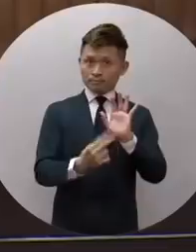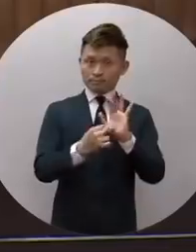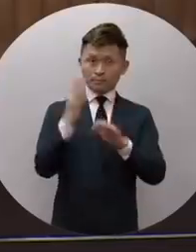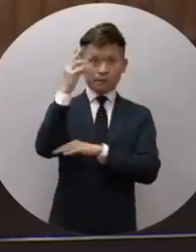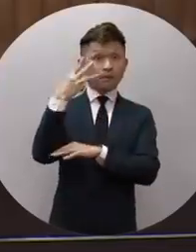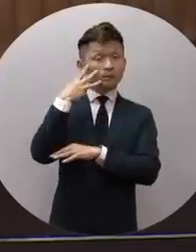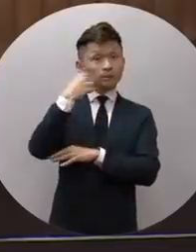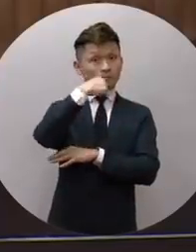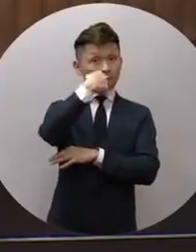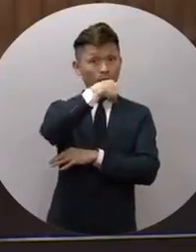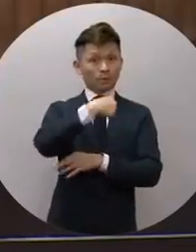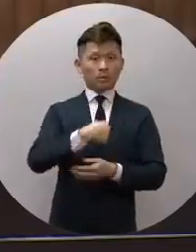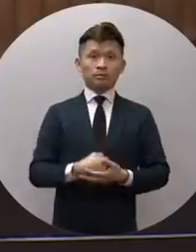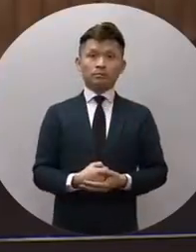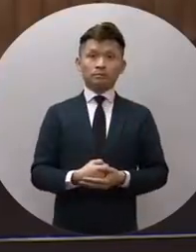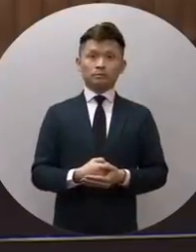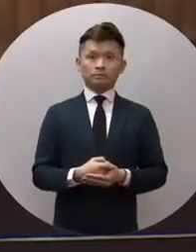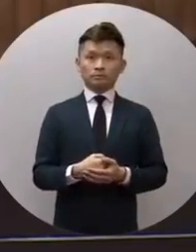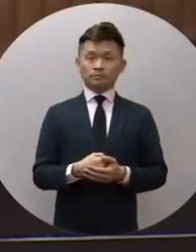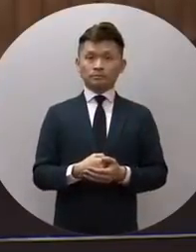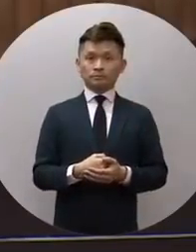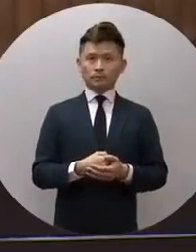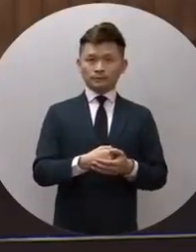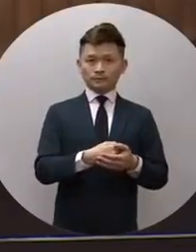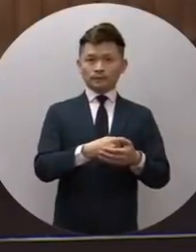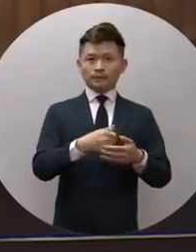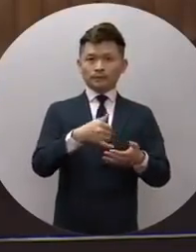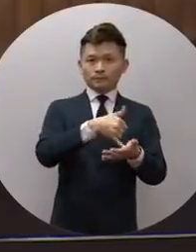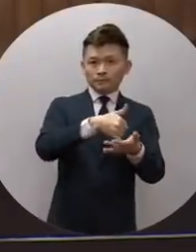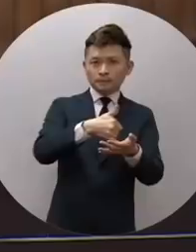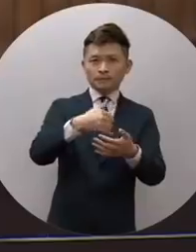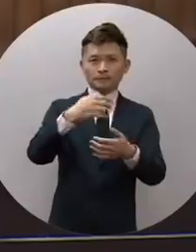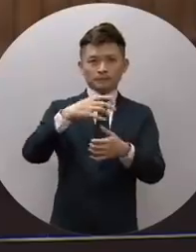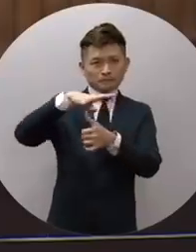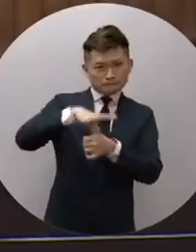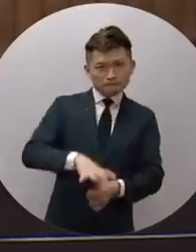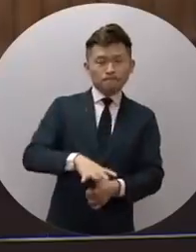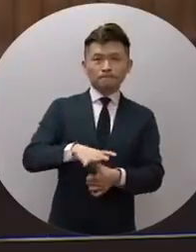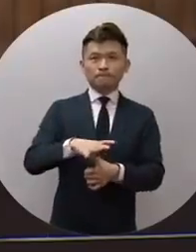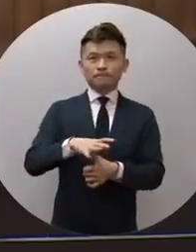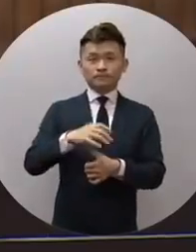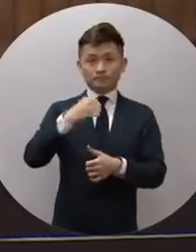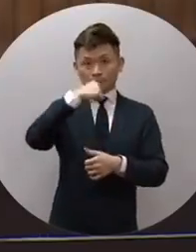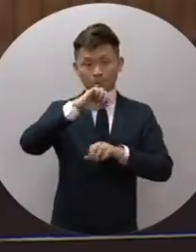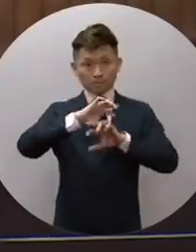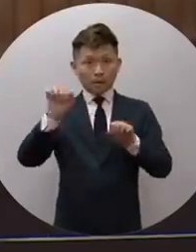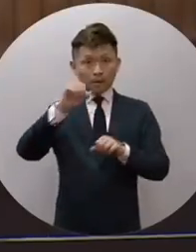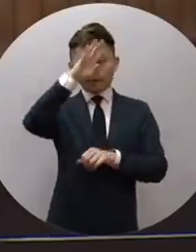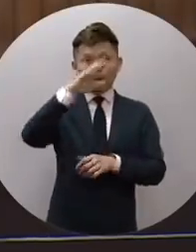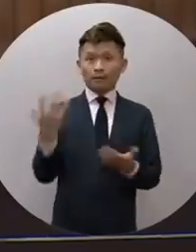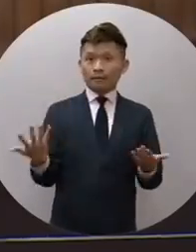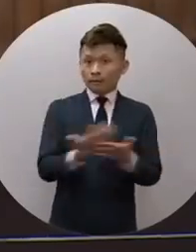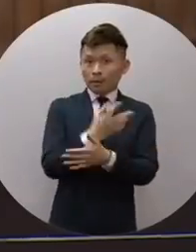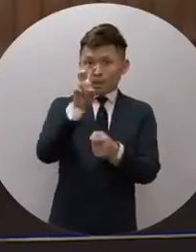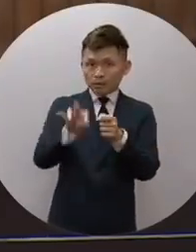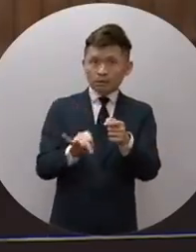台湾，凌驾、弱化、扭曲、阻碍尊实的台湾，政党轮替20年